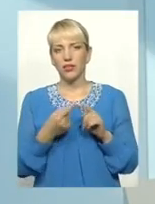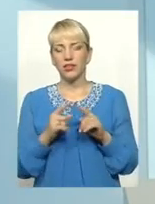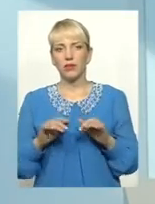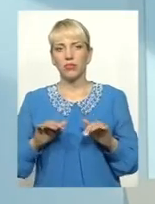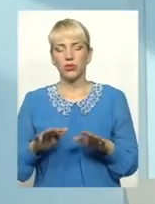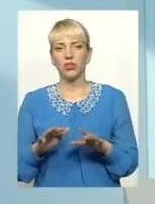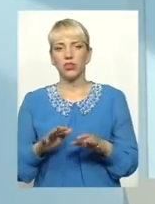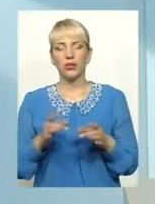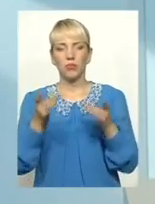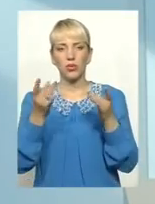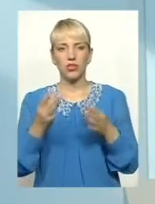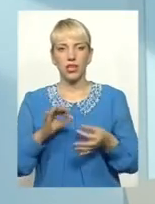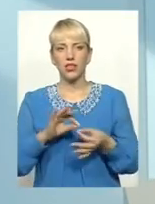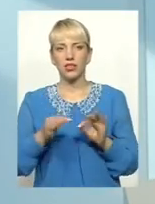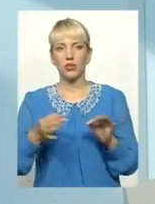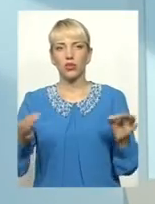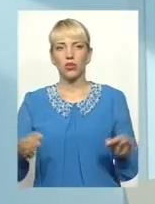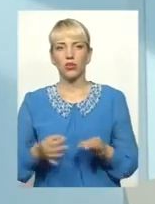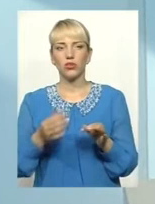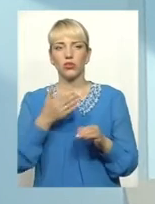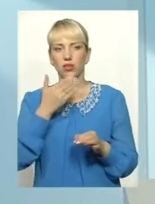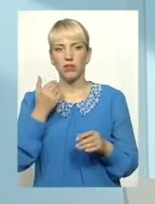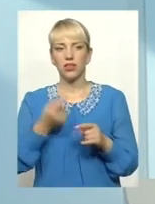проста, складного нічого немає. Поки що